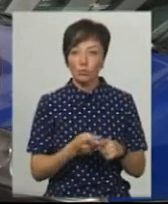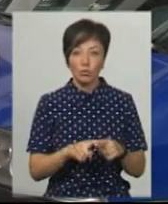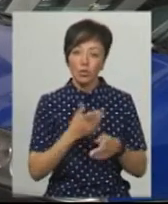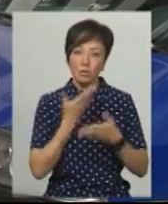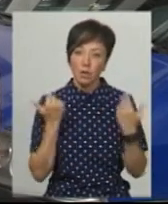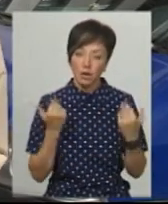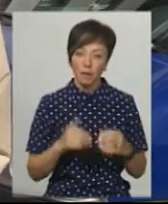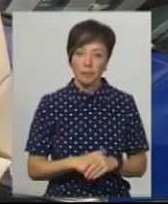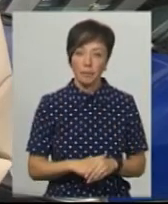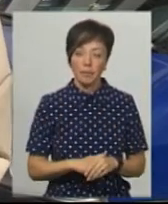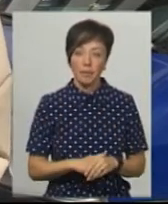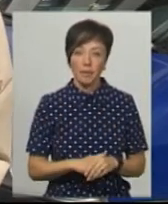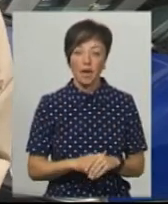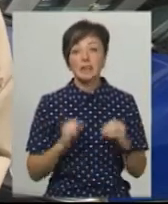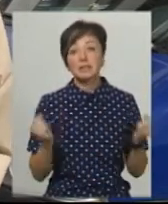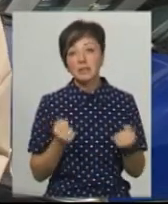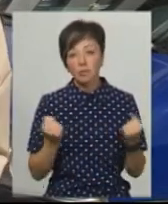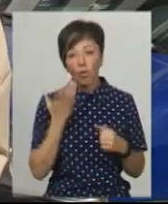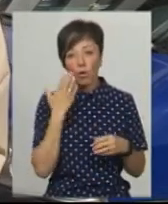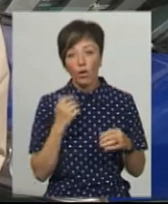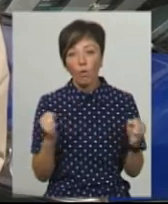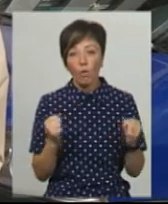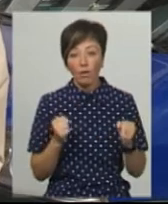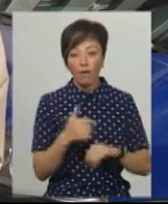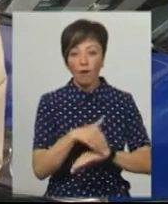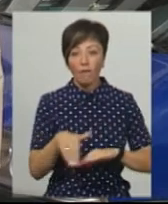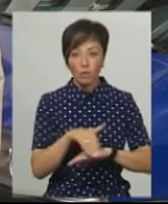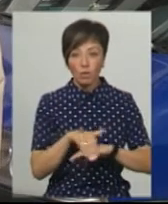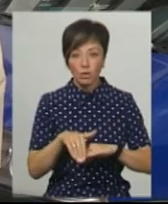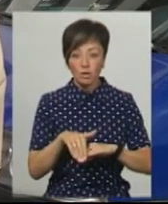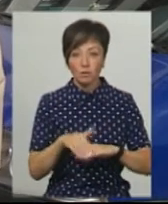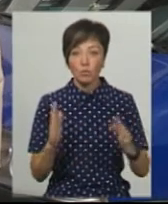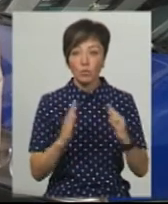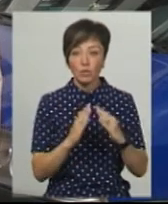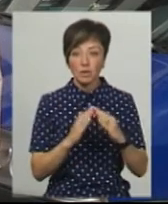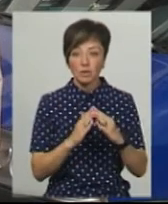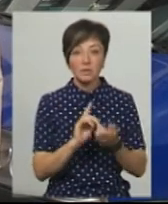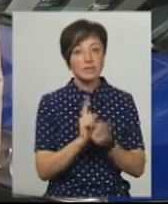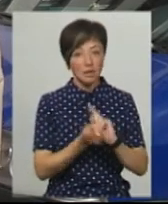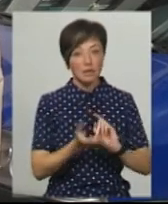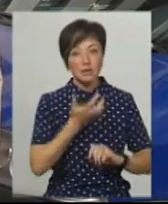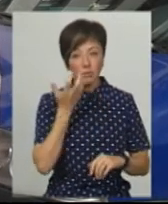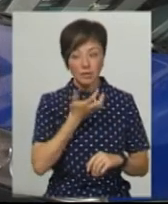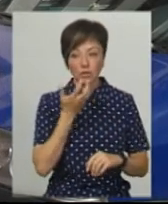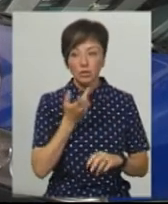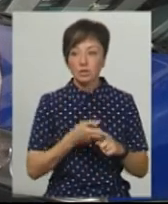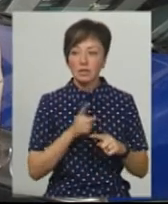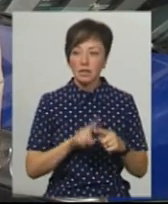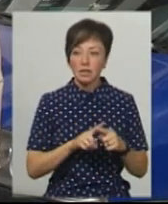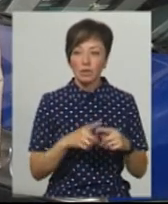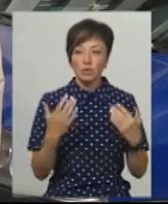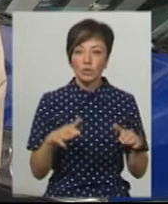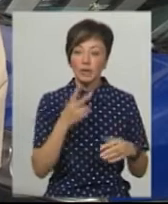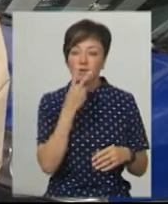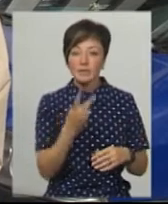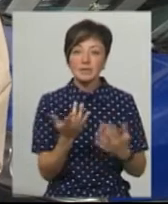немає. Взимку, коли холодно, на вулиці будинку стало тепліше. Це вже незважаючи від